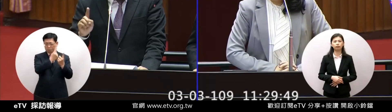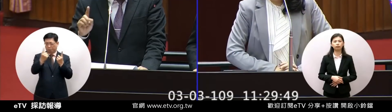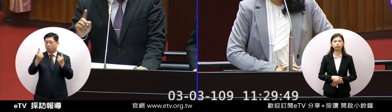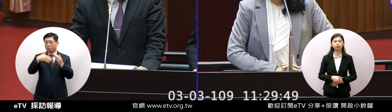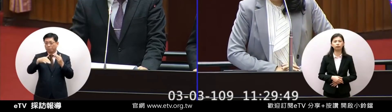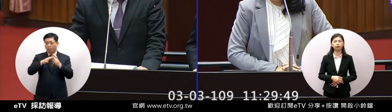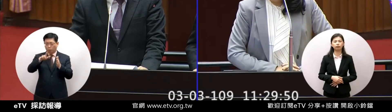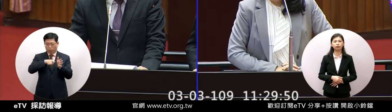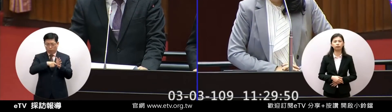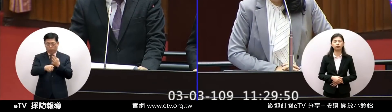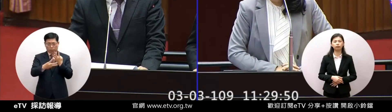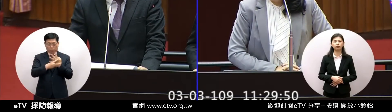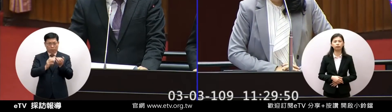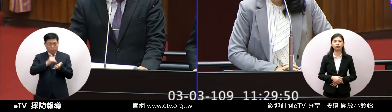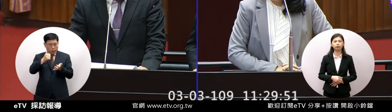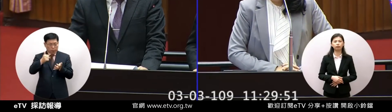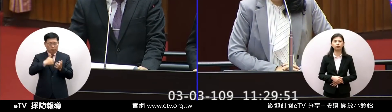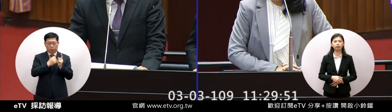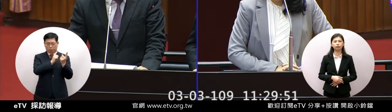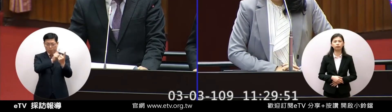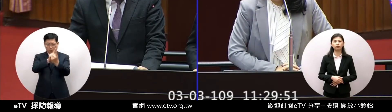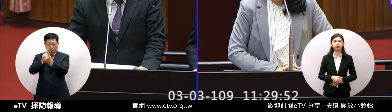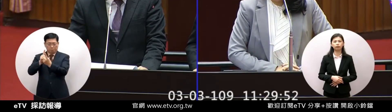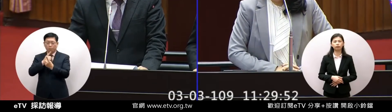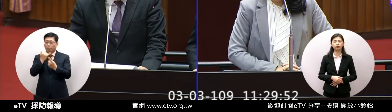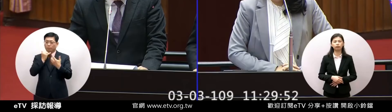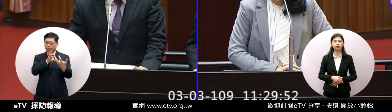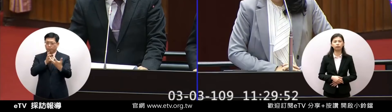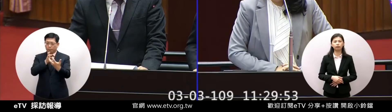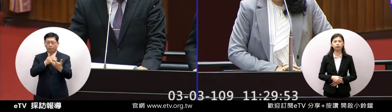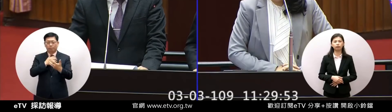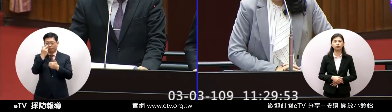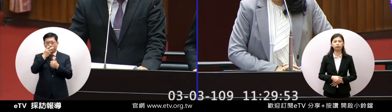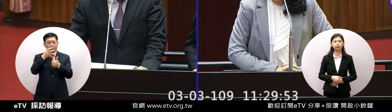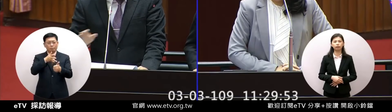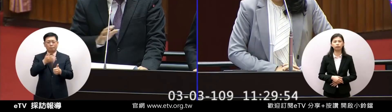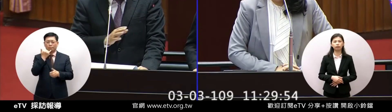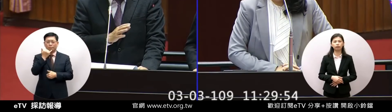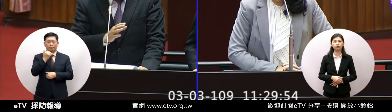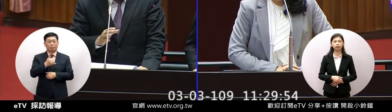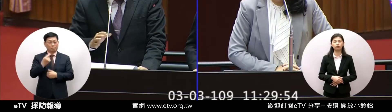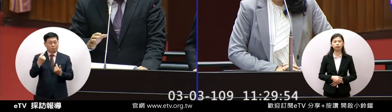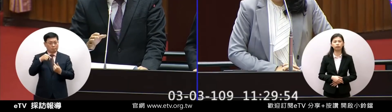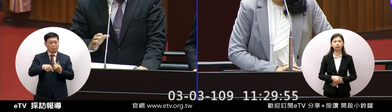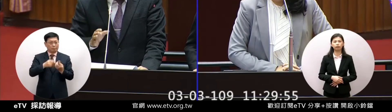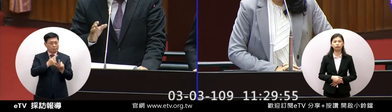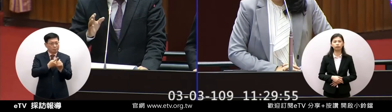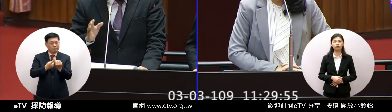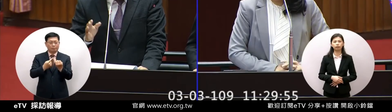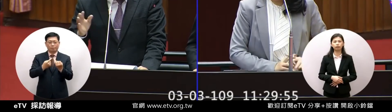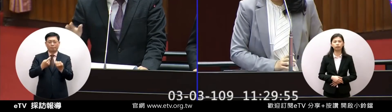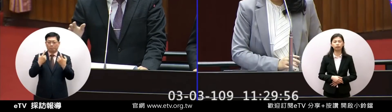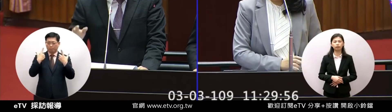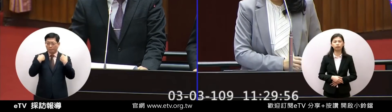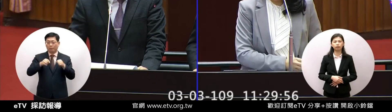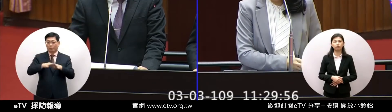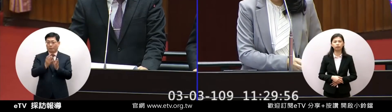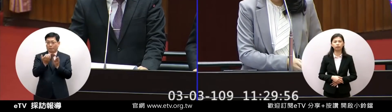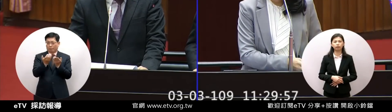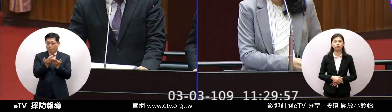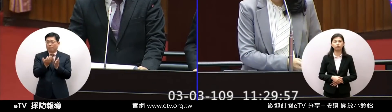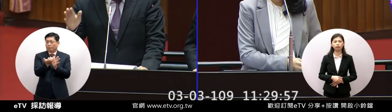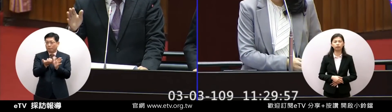校啊，有一个专业的医师啊，来作为他们的咨询的顾问医师。我想这一些，因为在相关的开学前